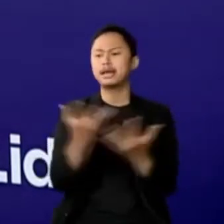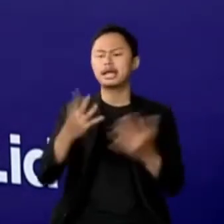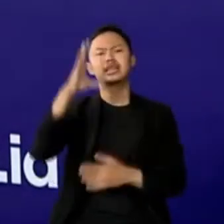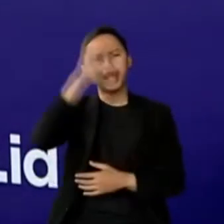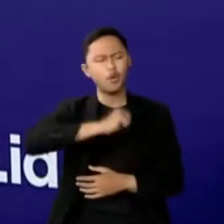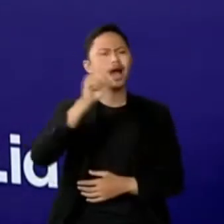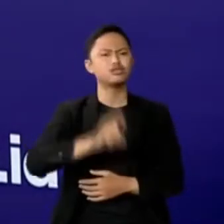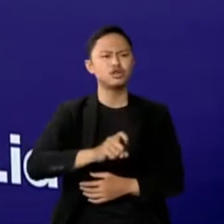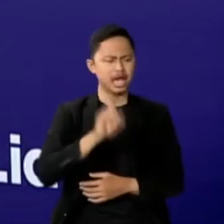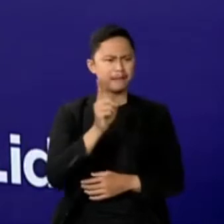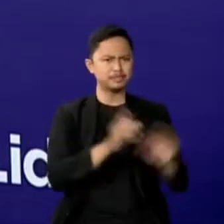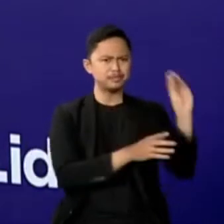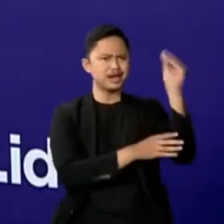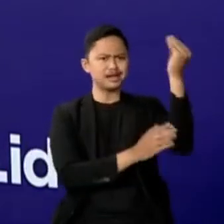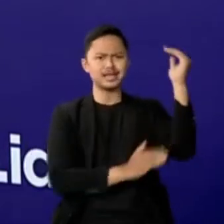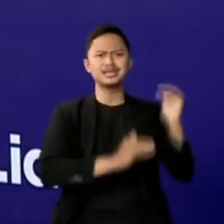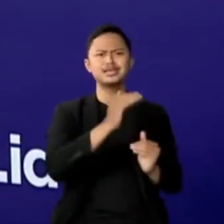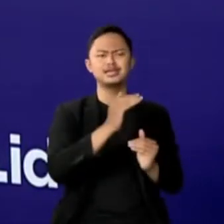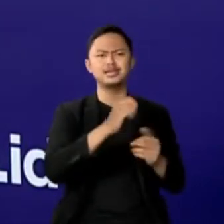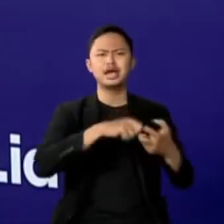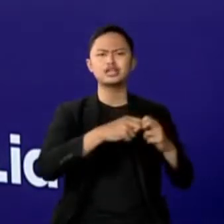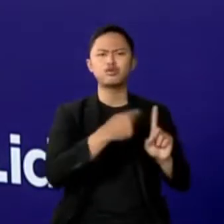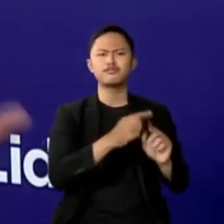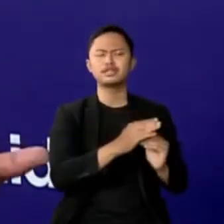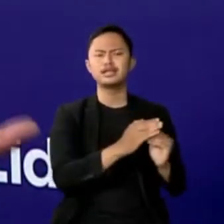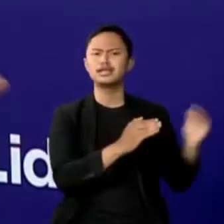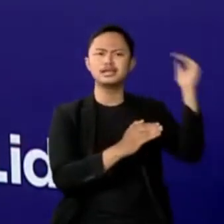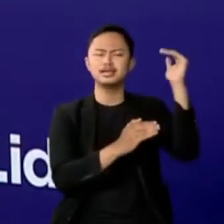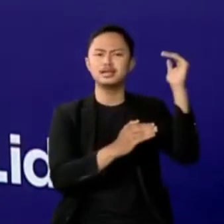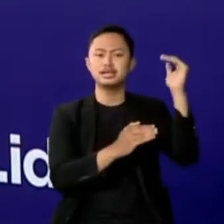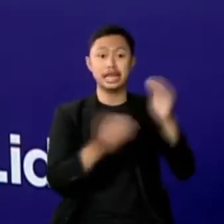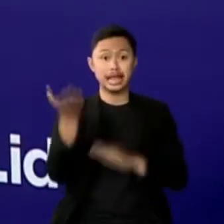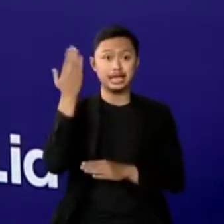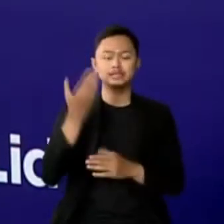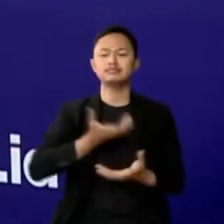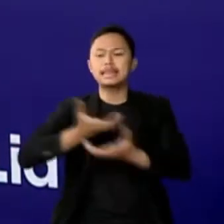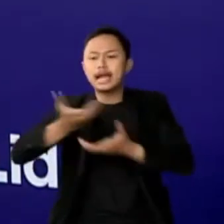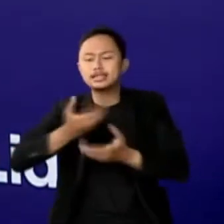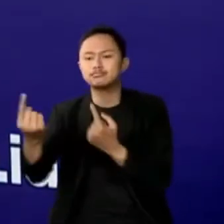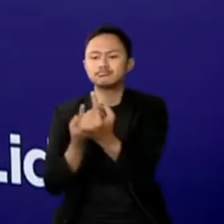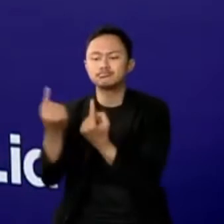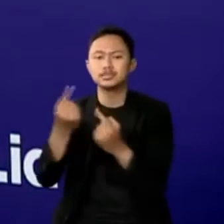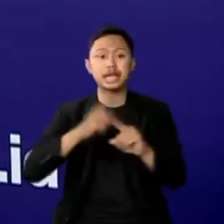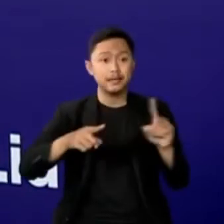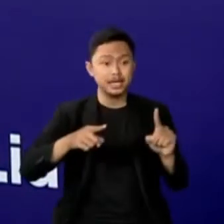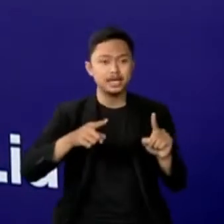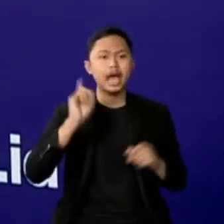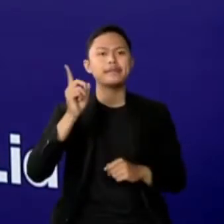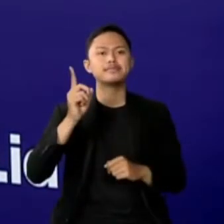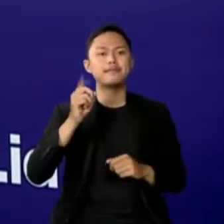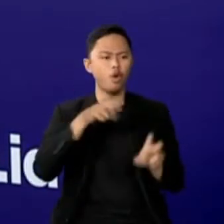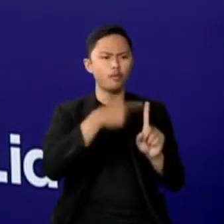Kenapa angkanya di Jakarta lebih tinggi selain tadi potensi orang berinteraksi keluar masuk karena memang testing